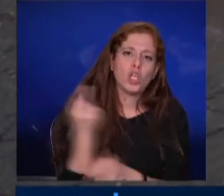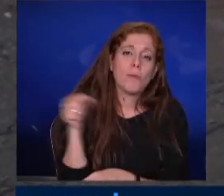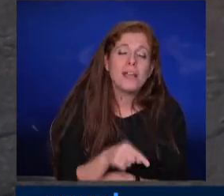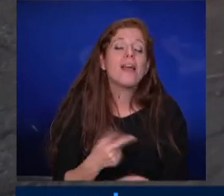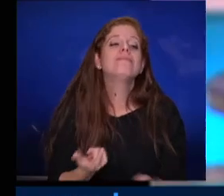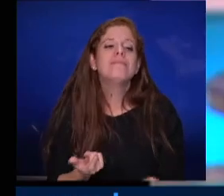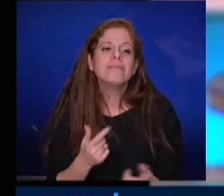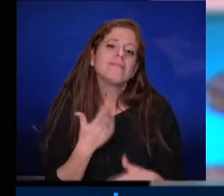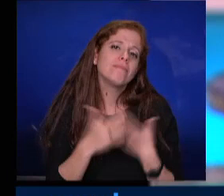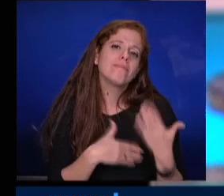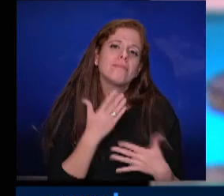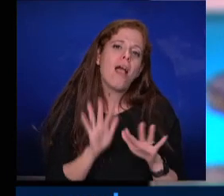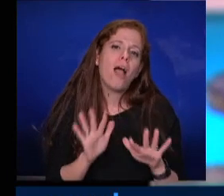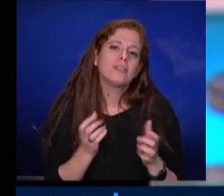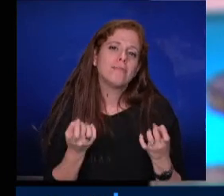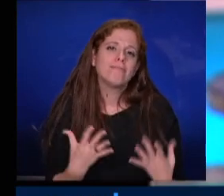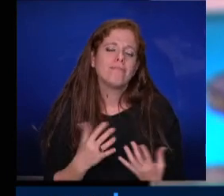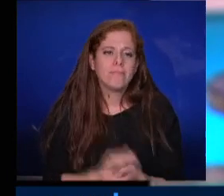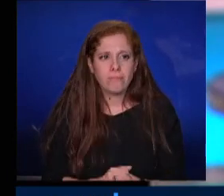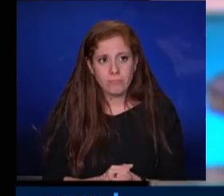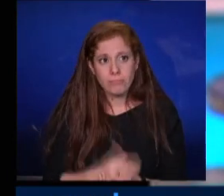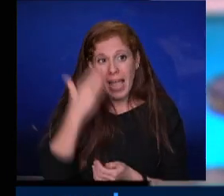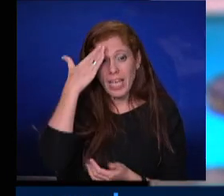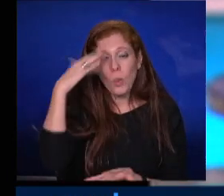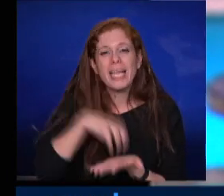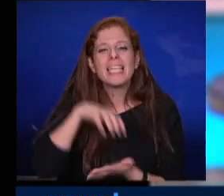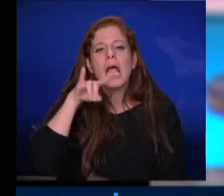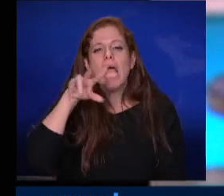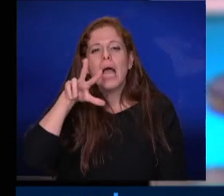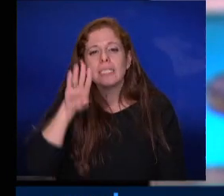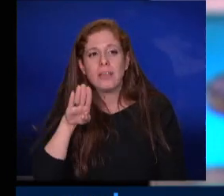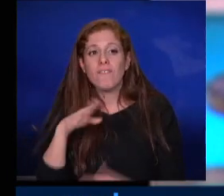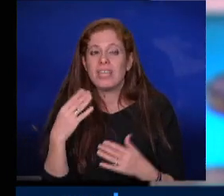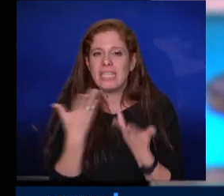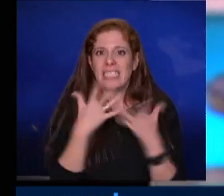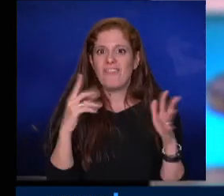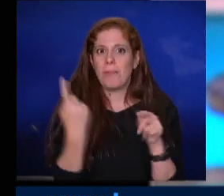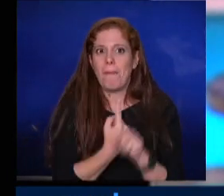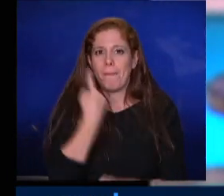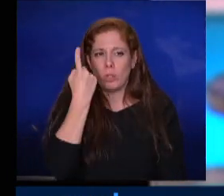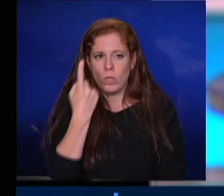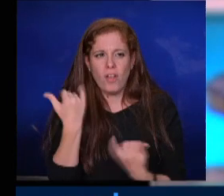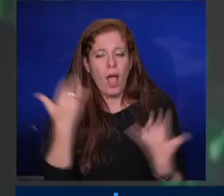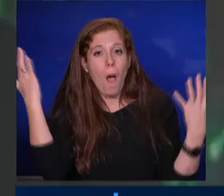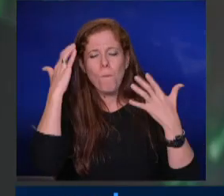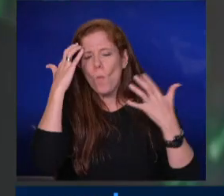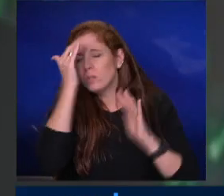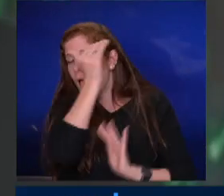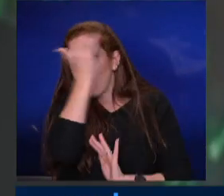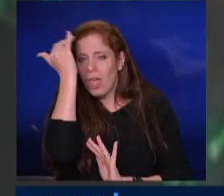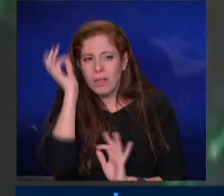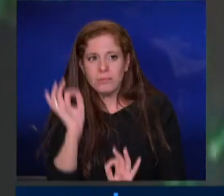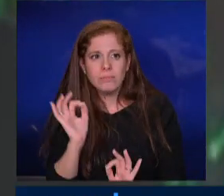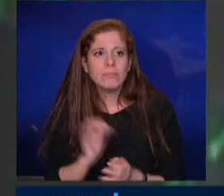זה דרכו של עולם. הכירו את יחידת חצב, הנחשפת כאן בפעם הראשונה, והיא עמוסה בימים אלה מעל הראש. די